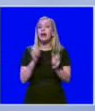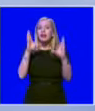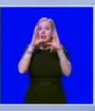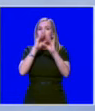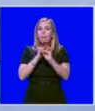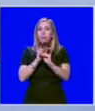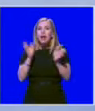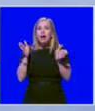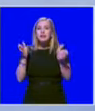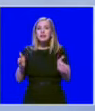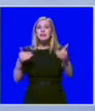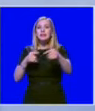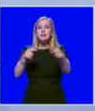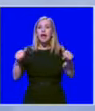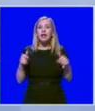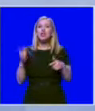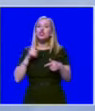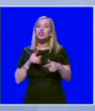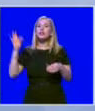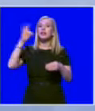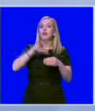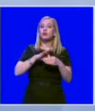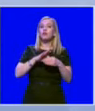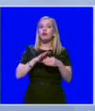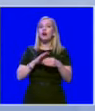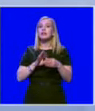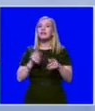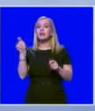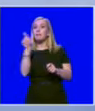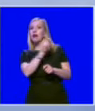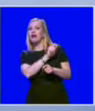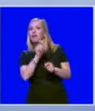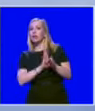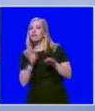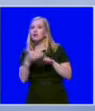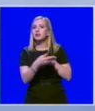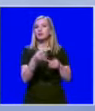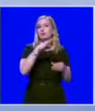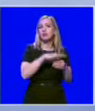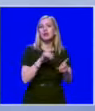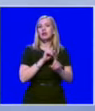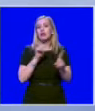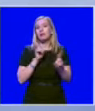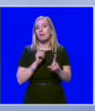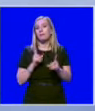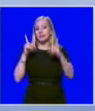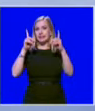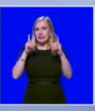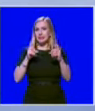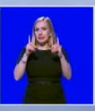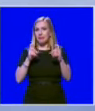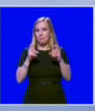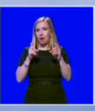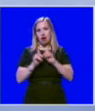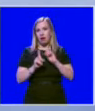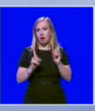стаечка. Т.е. ще се гласува зад параван, както се прави и с машините. Така че да няма възможност някой да си снима бюлетината и да ходи да се отчита